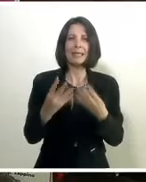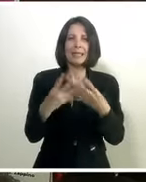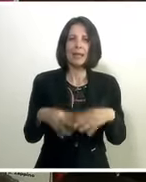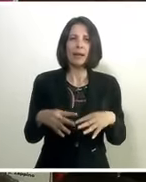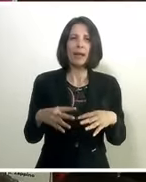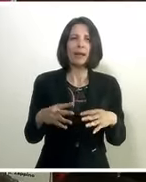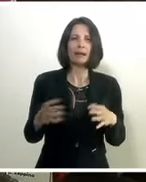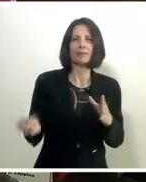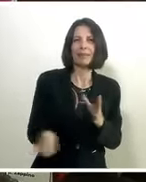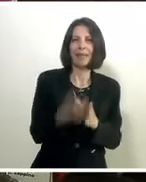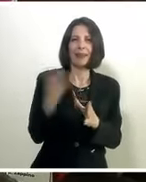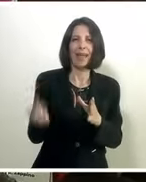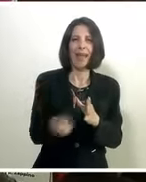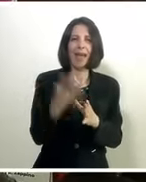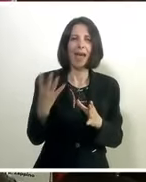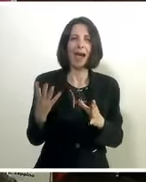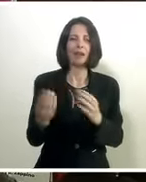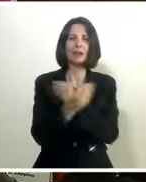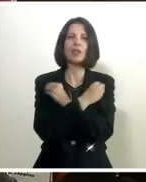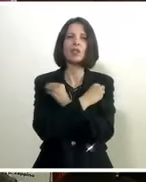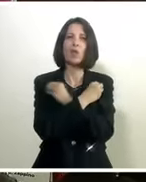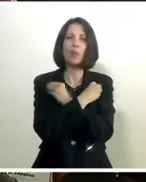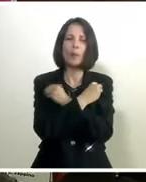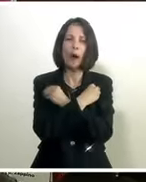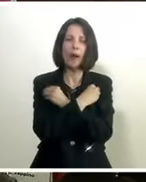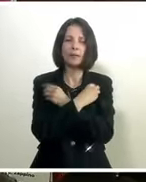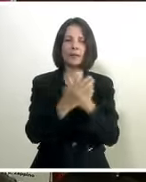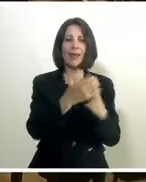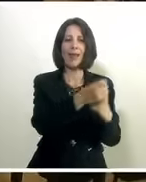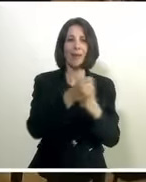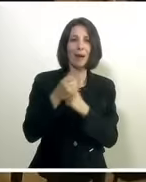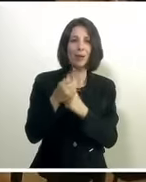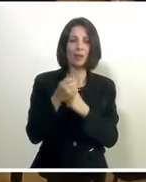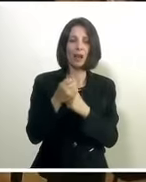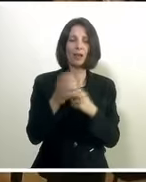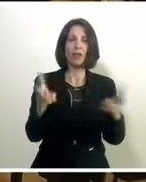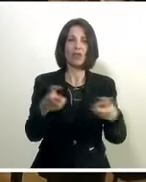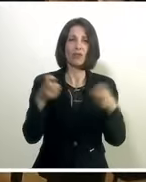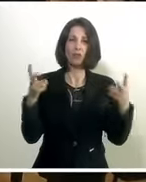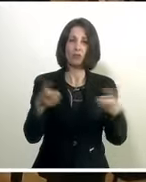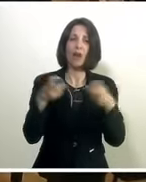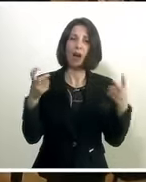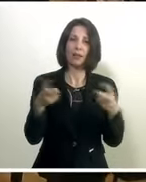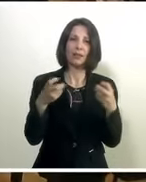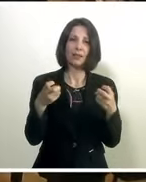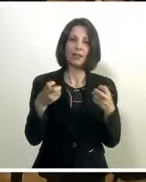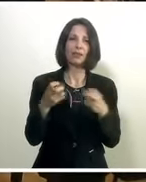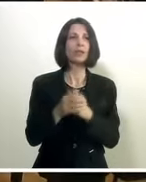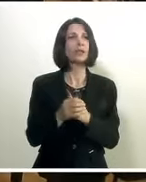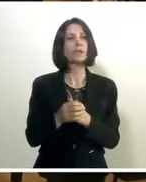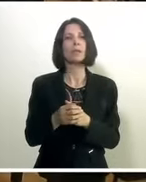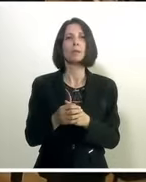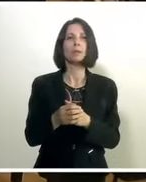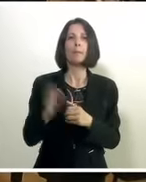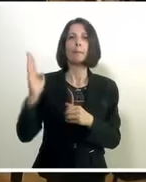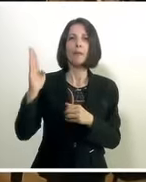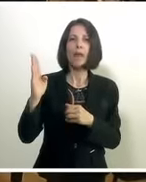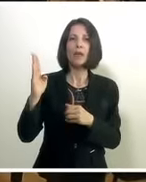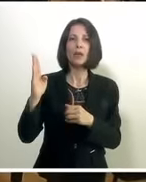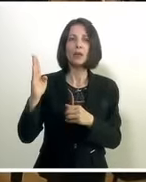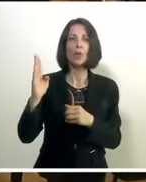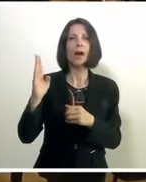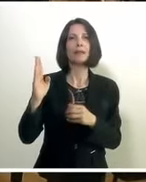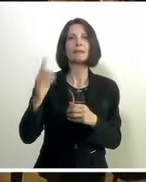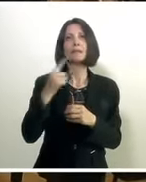disoccupati di inoccupati di emarginati di sfruttati per bellinguer insomma la questione non era